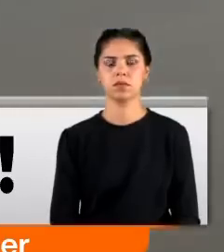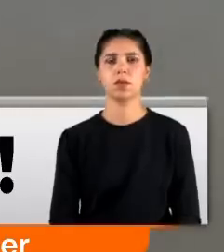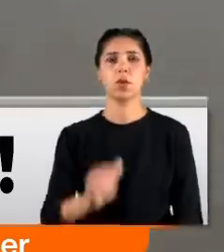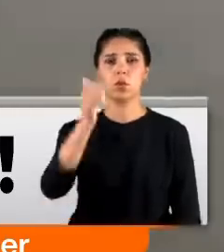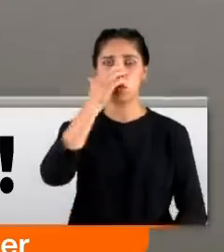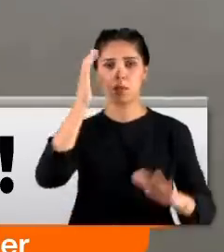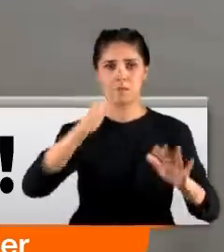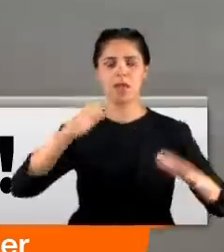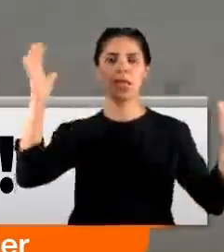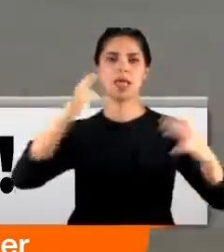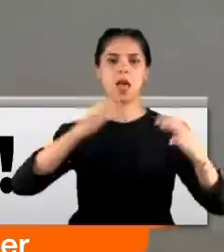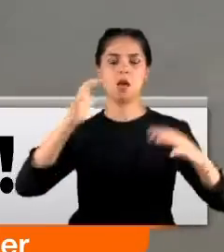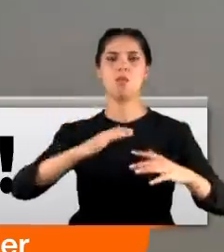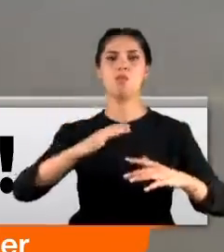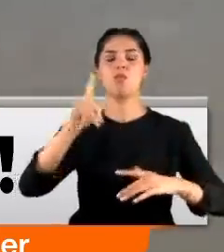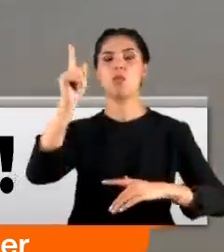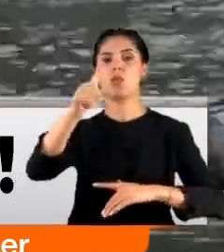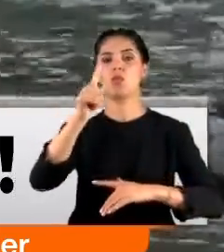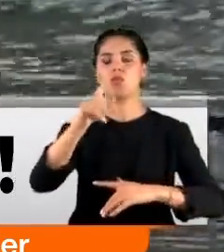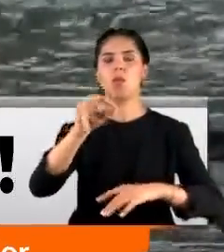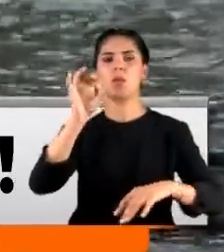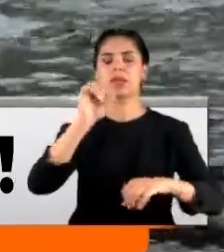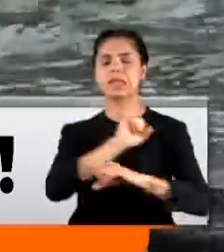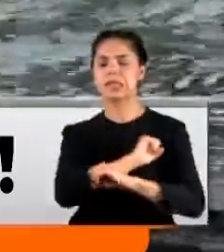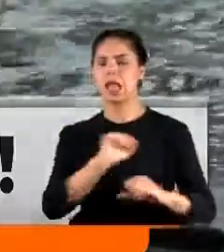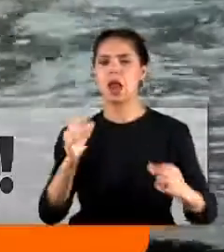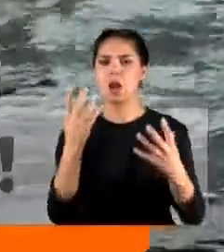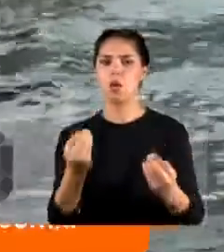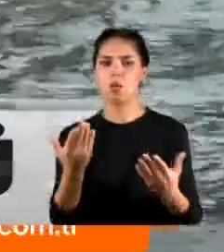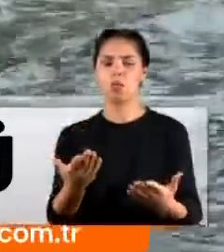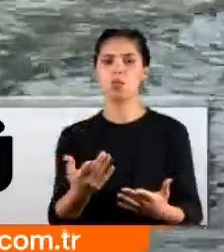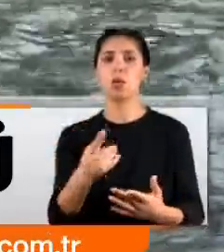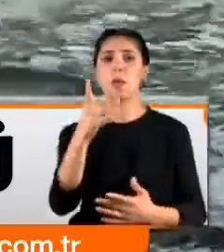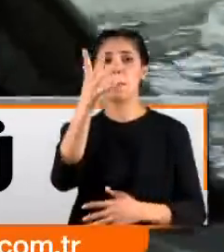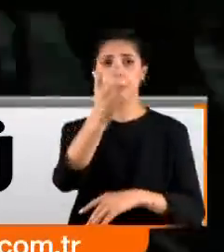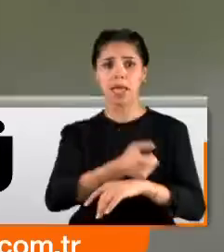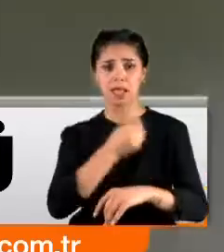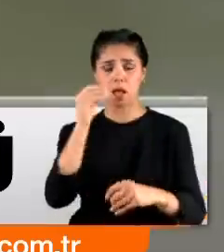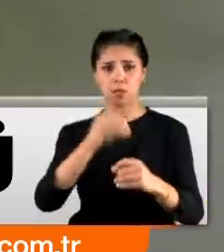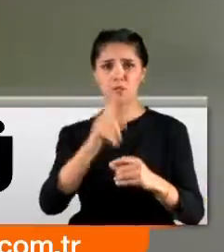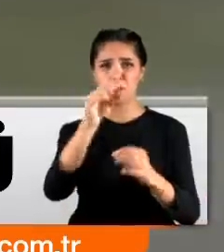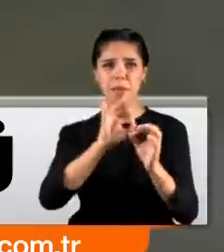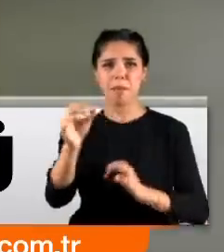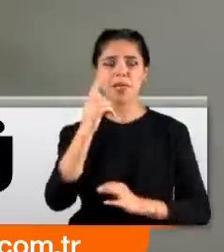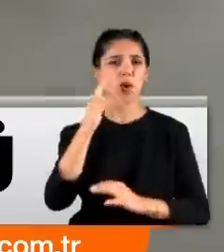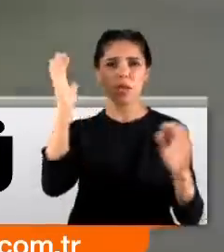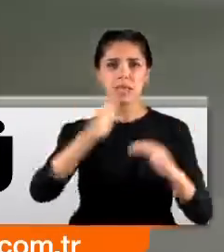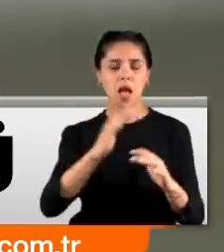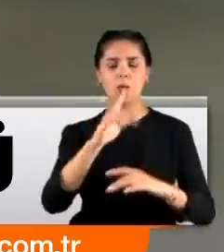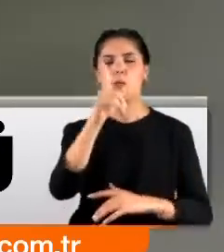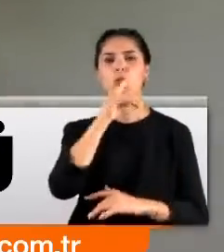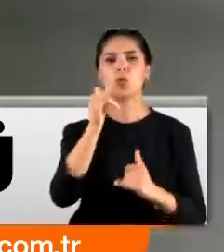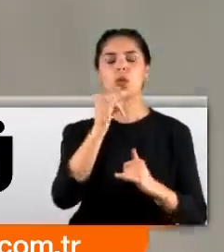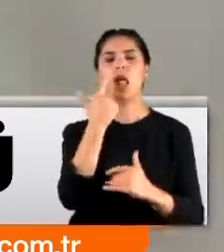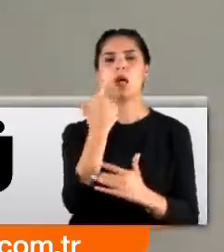Günlerdir beklenen sağanak yağış şehre adeta kabus gibi çöktü. Dile kolay 5 saatte metrekareye düşen yağış 100